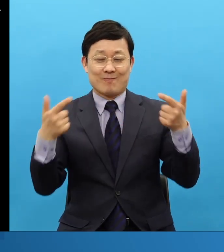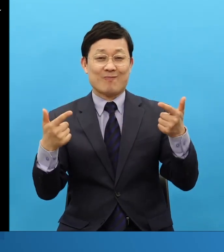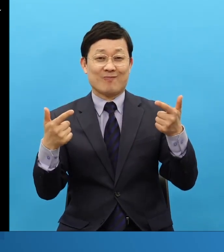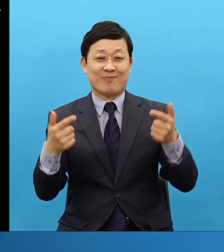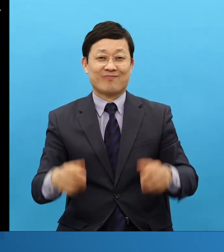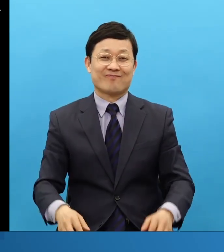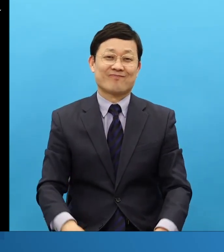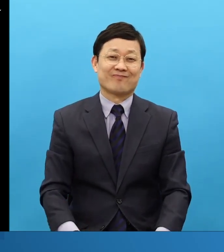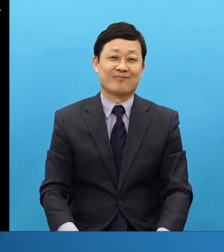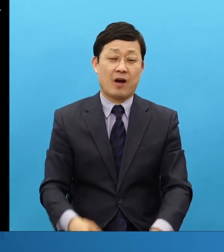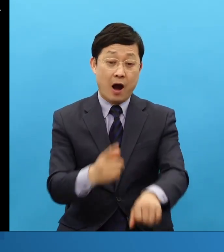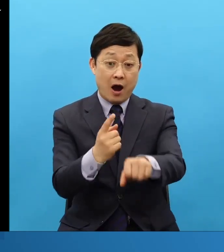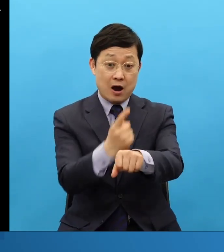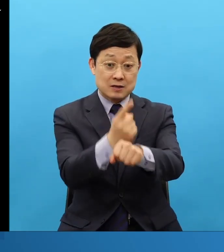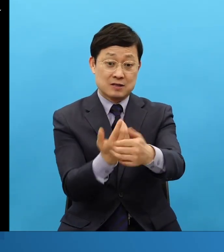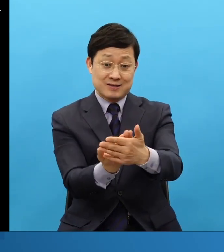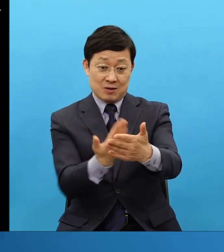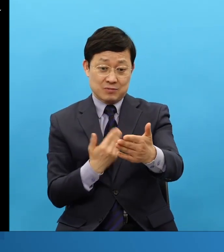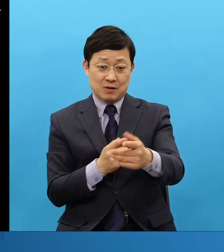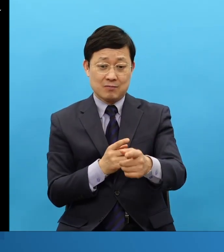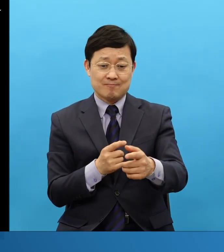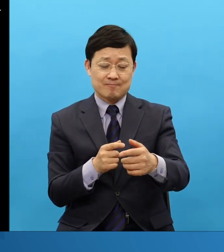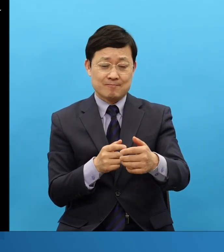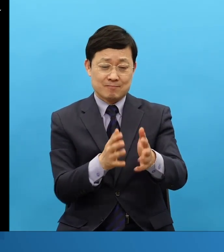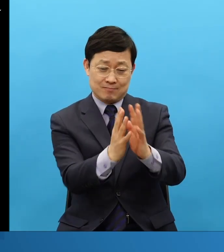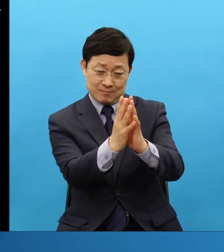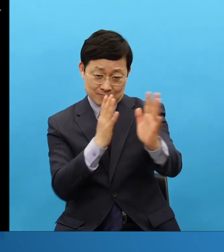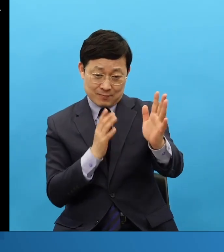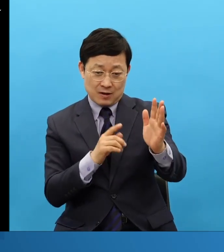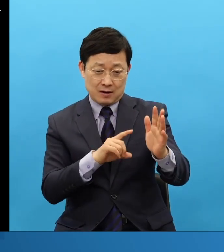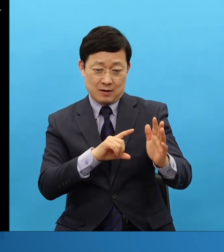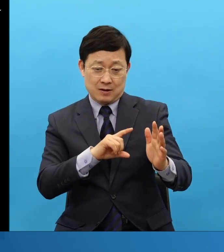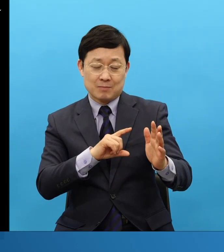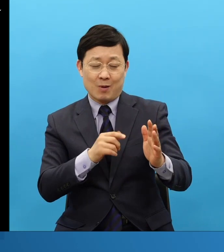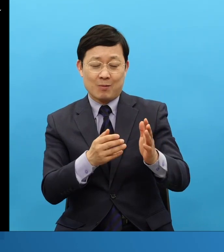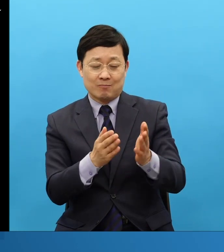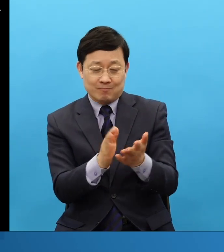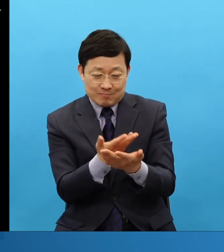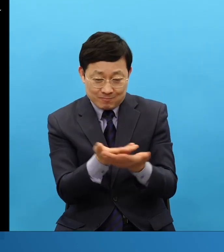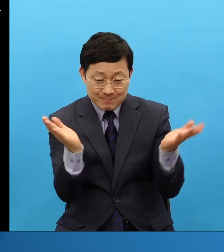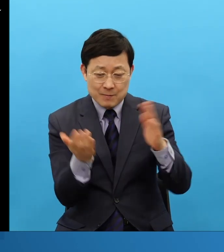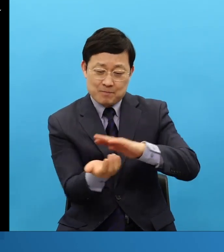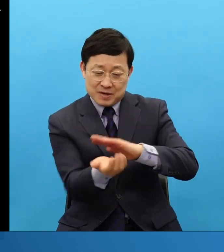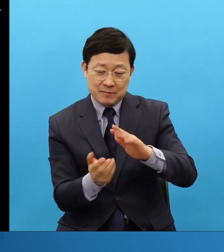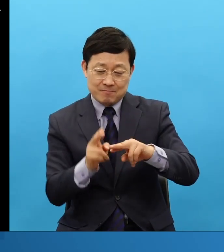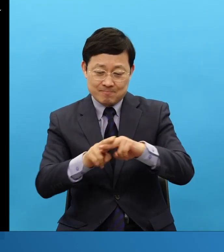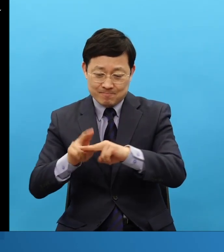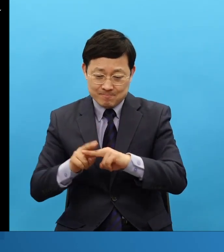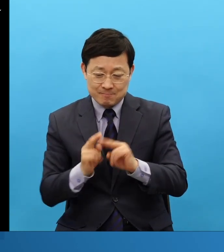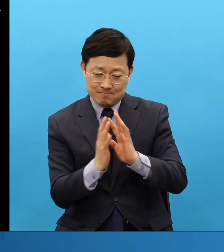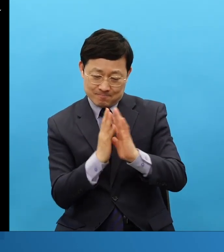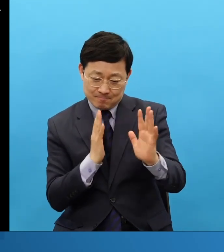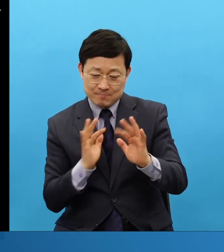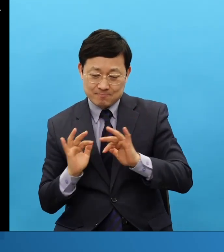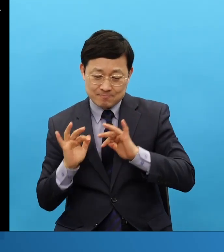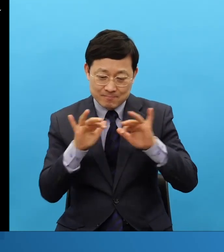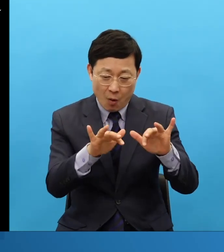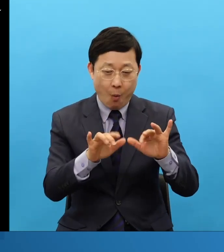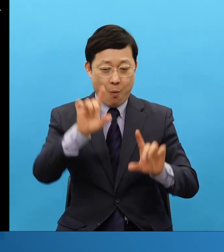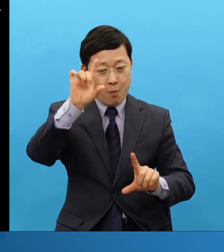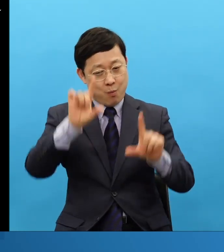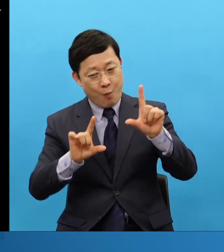강의 시간 1시간 전부터 명찰이 배부되고 예정보다 30분 빠른 강의 시간에도 중직자들은 줄을 서서 강의장에 입장하는